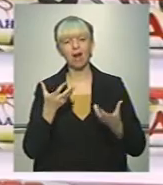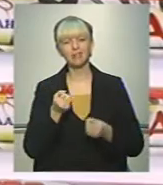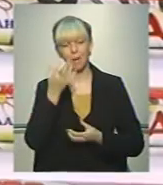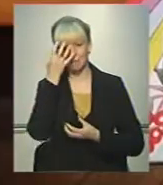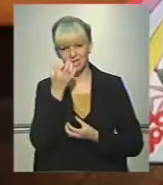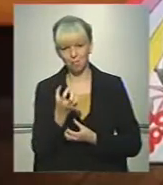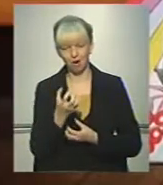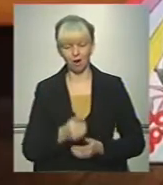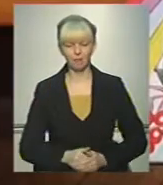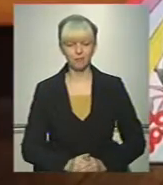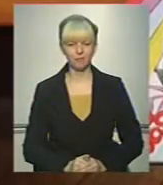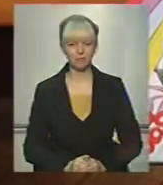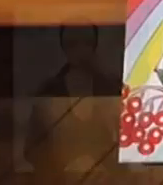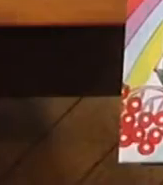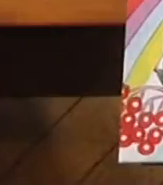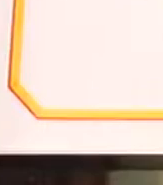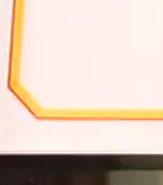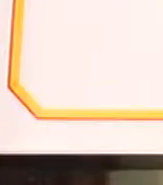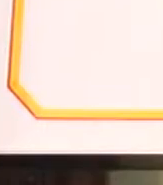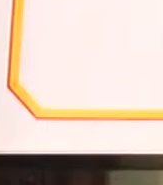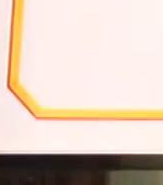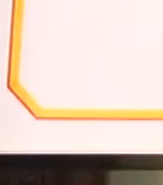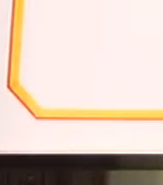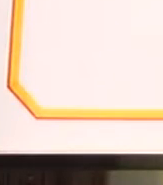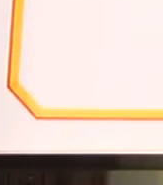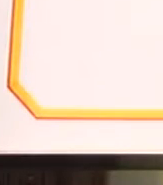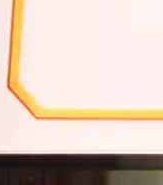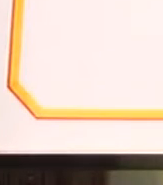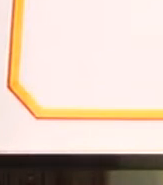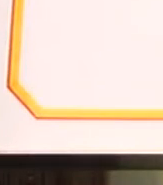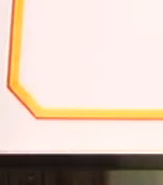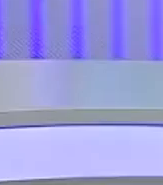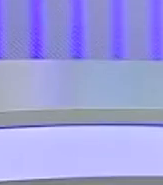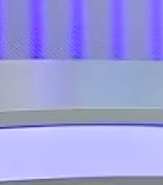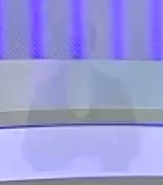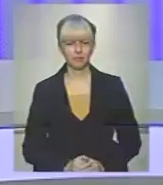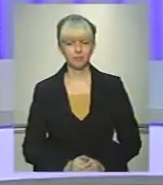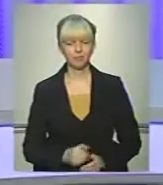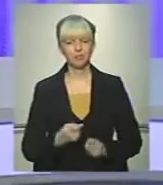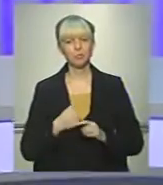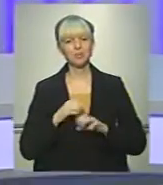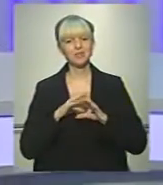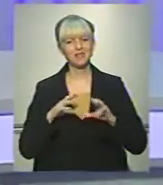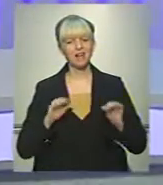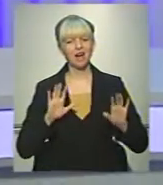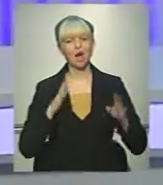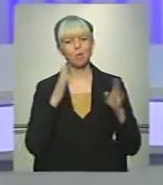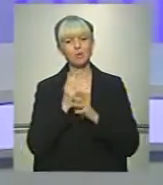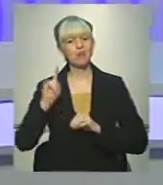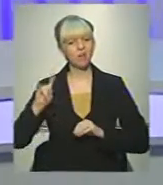пітьма. Максим Калінчук, Анастасія Кукуячук, Андрій Буліга, телеканал «Буковина». На цьому у нас все. Нехай